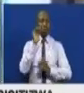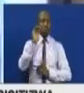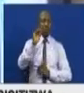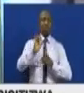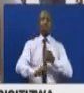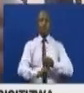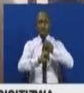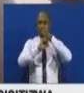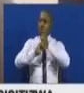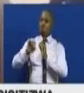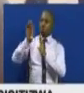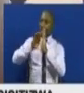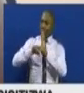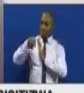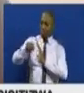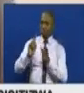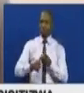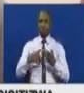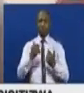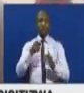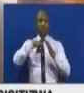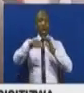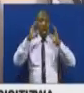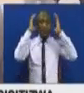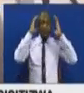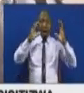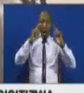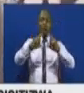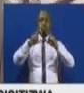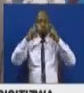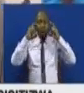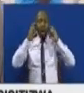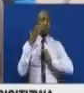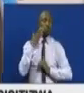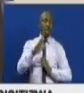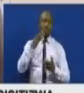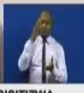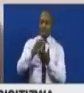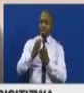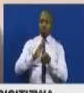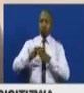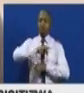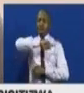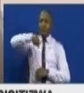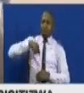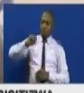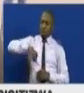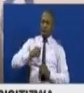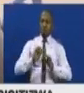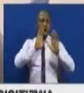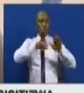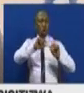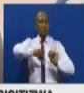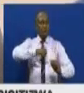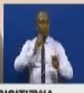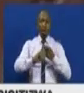huo. Na kuvaa barakoa kwenye mabasi ni muhimu, na hasa hususa tutumie za kwetu Tanzania zilizoshonwa kama hivi. Unavaa unakiwa kabisa